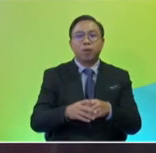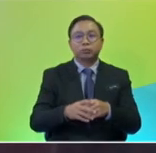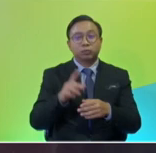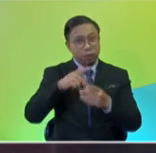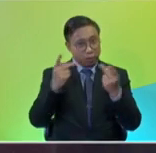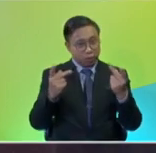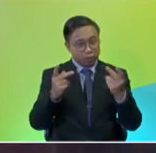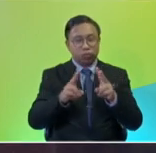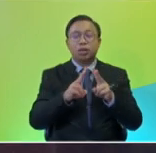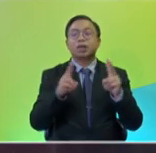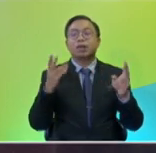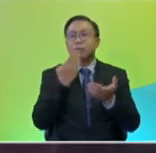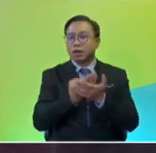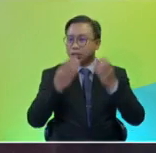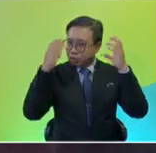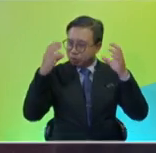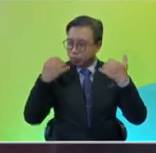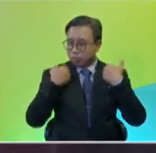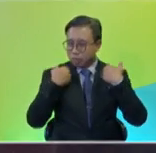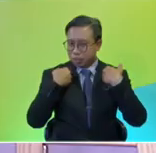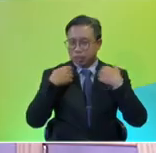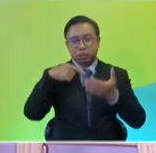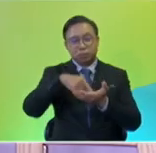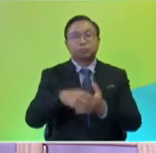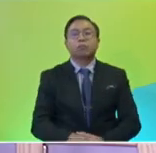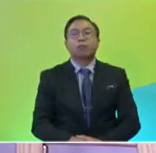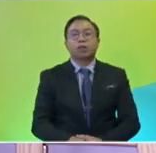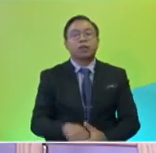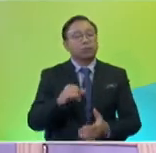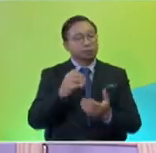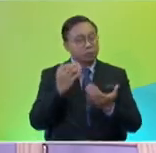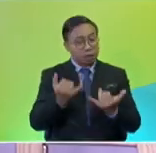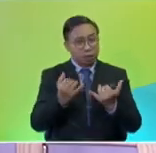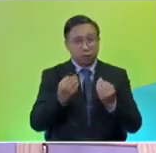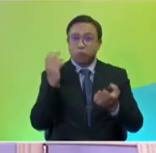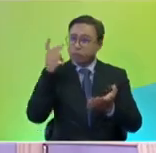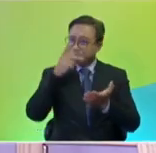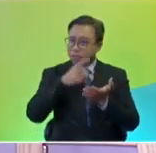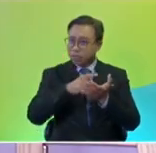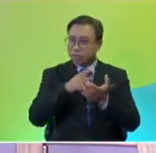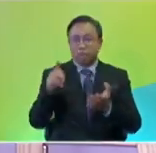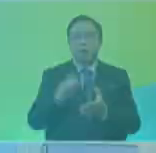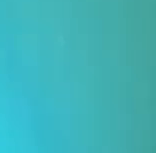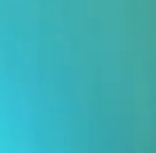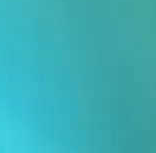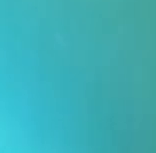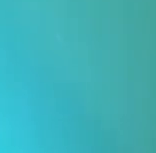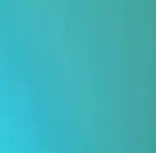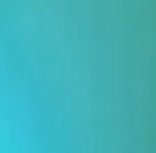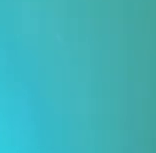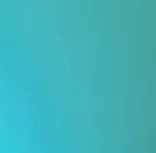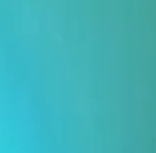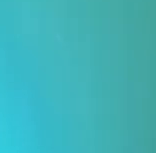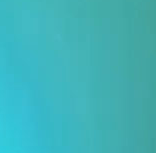Oh, sangat-sangat sihat sebab Cikgu berada di sini. Yeah. Dan kita juga ingin kenalkan jurubahasa isyarat kita, iaitu Cikgu Bukhari. Hai,